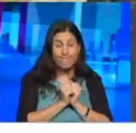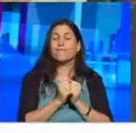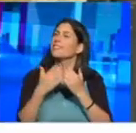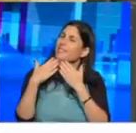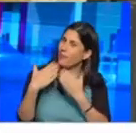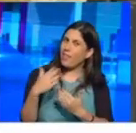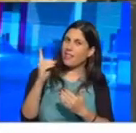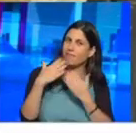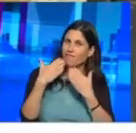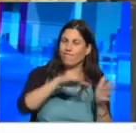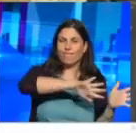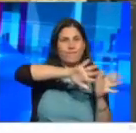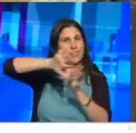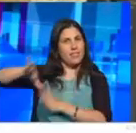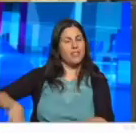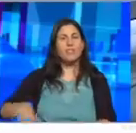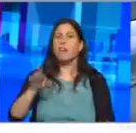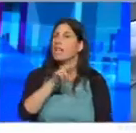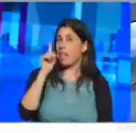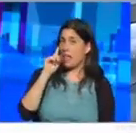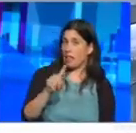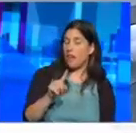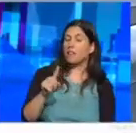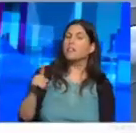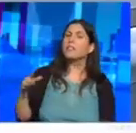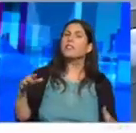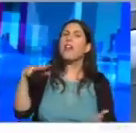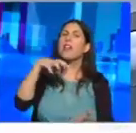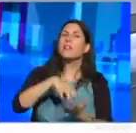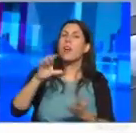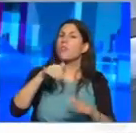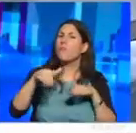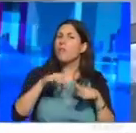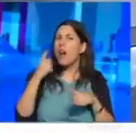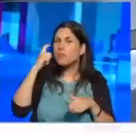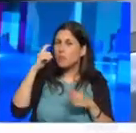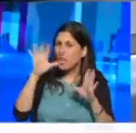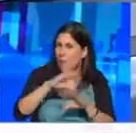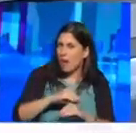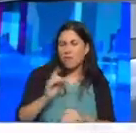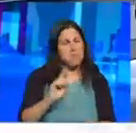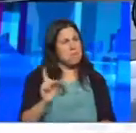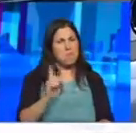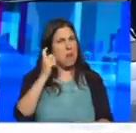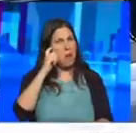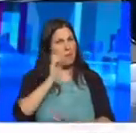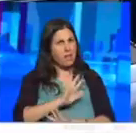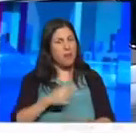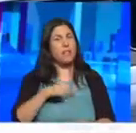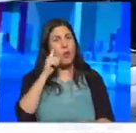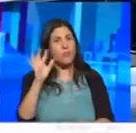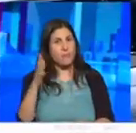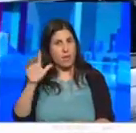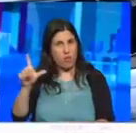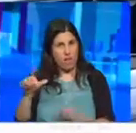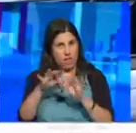תודה לך, דנה. ריקלין, להערכתך בלשכת ראש הממשלה מודאגים הערב? לא, לא מודאגים הערב, כי אני חושב שמה שאלירן התחיל